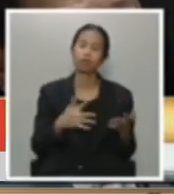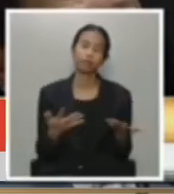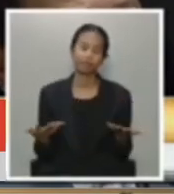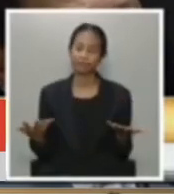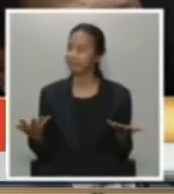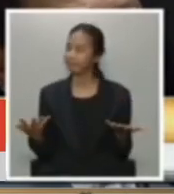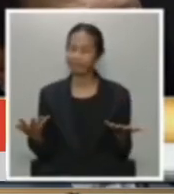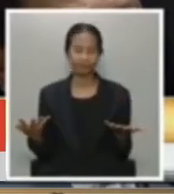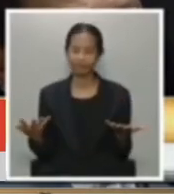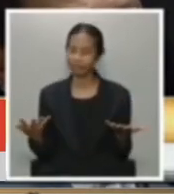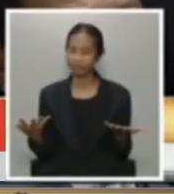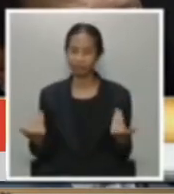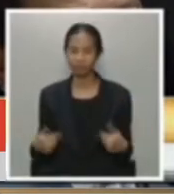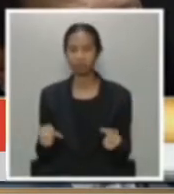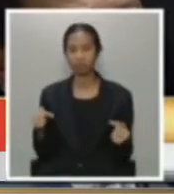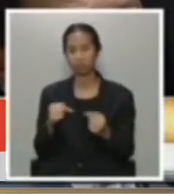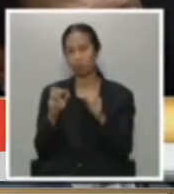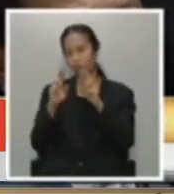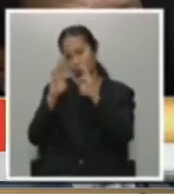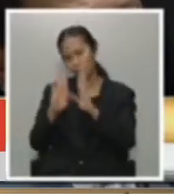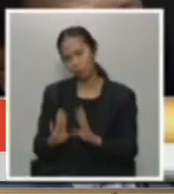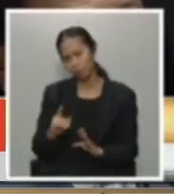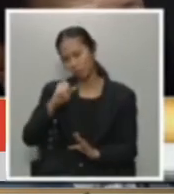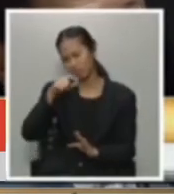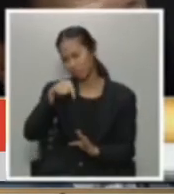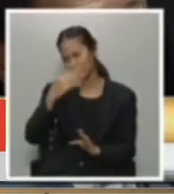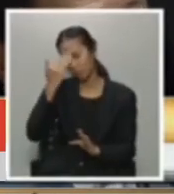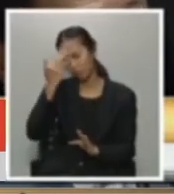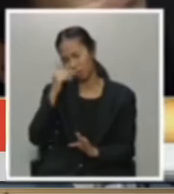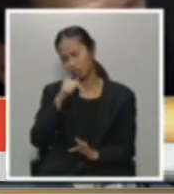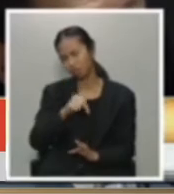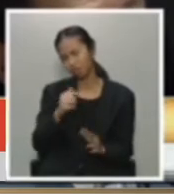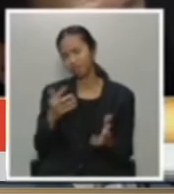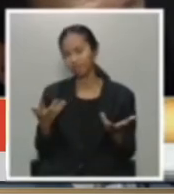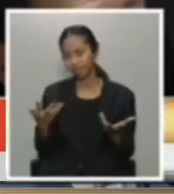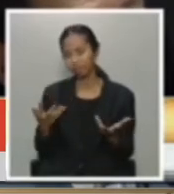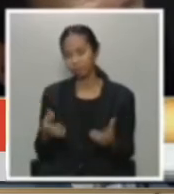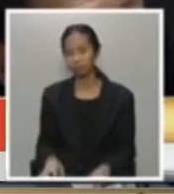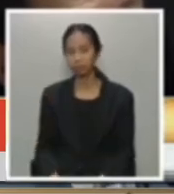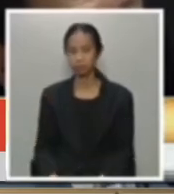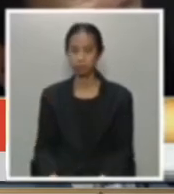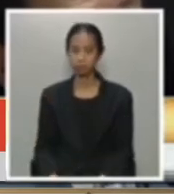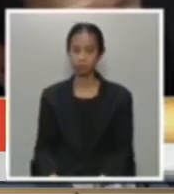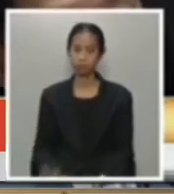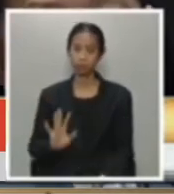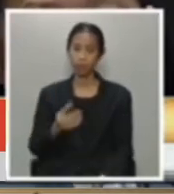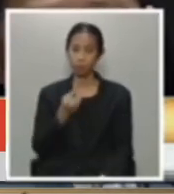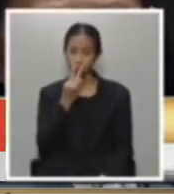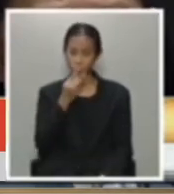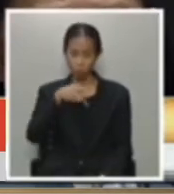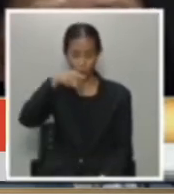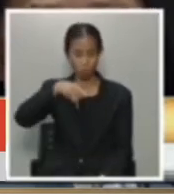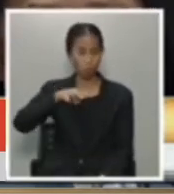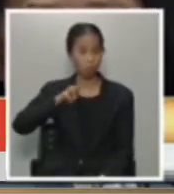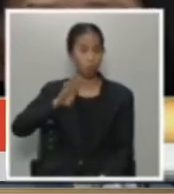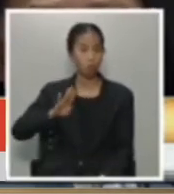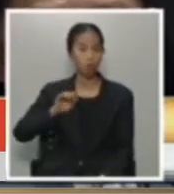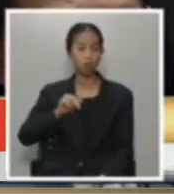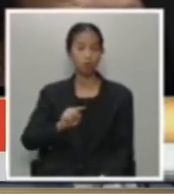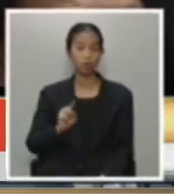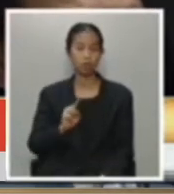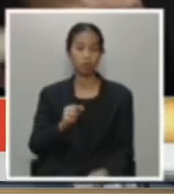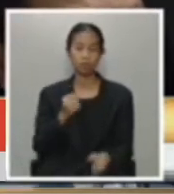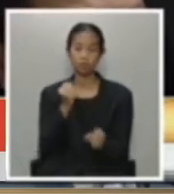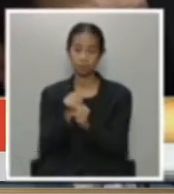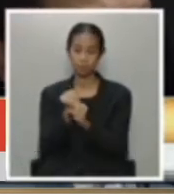คิดของระบบรัฐไทยเนี่ยมันเป็นอย่างนี้ท่านครับพอเราดูเรื่องพ.ร.บ.เขาเรียกว่าค